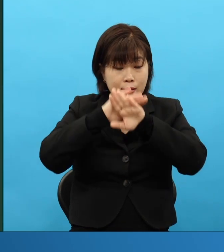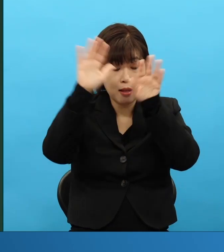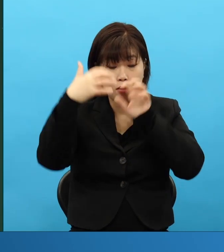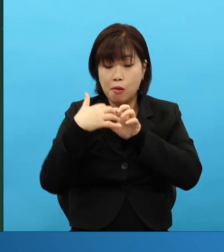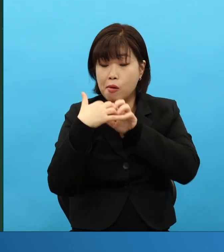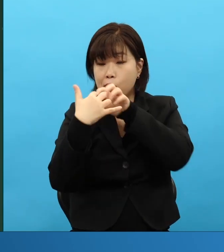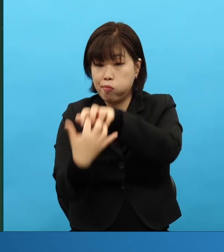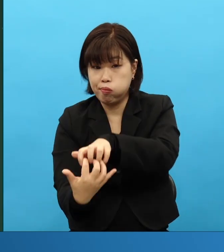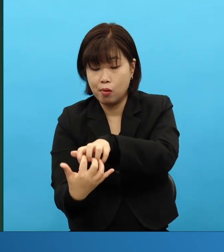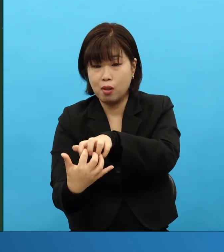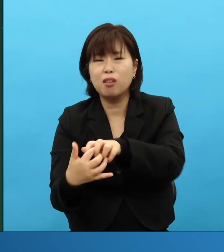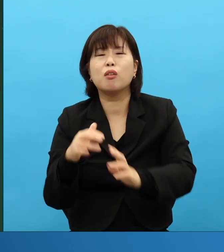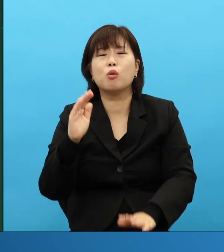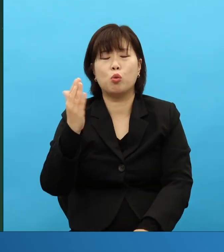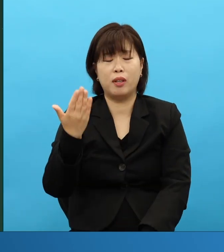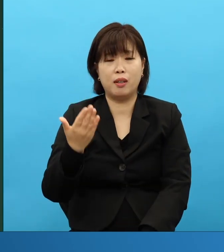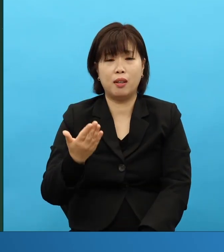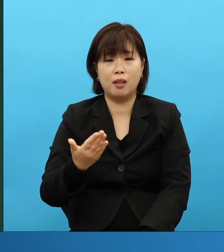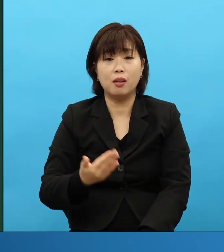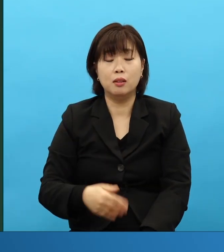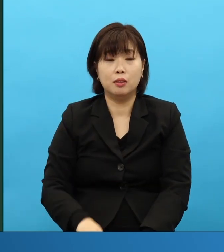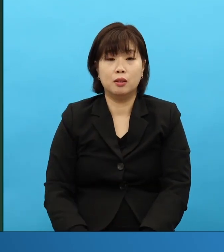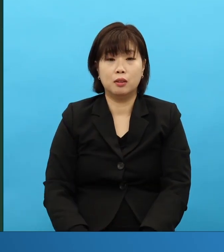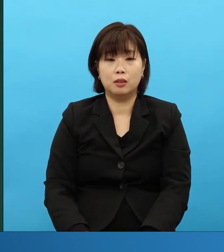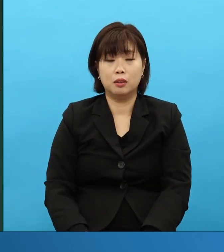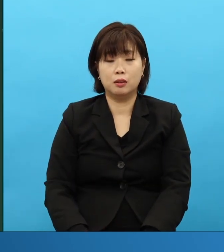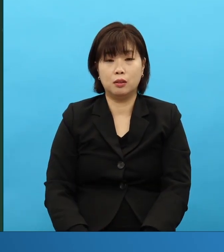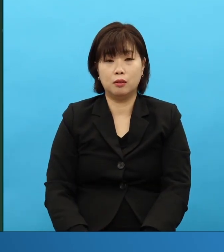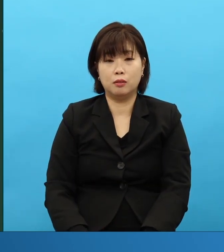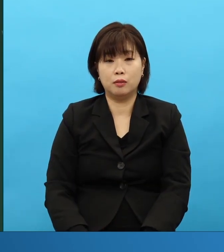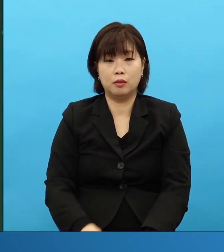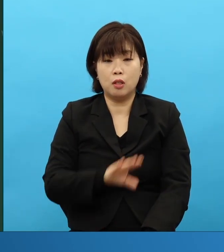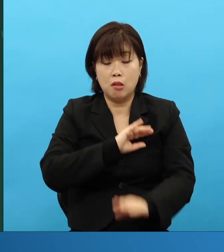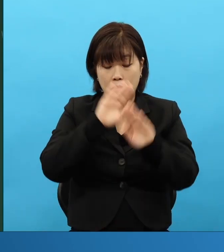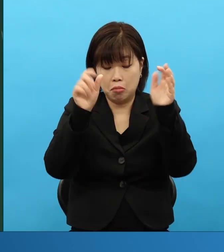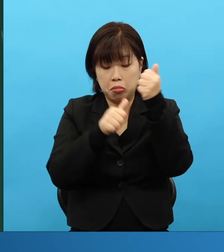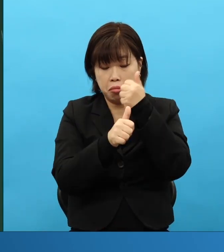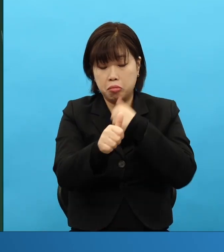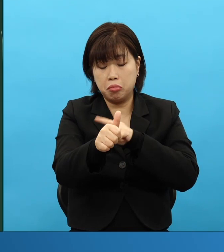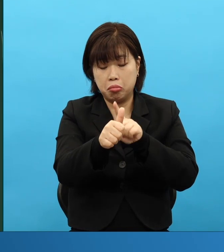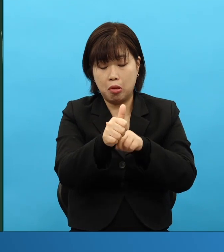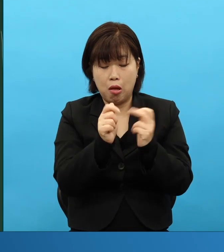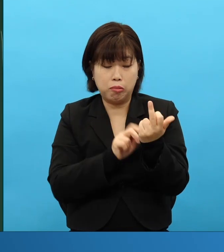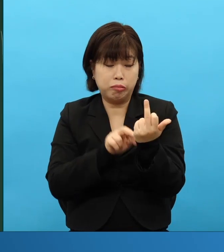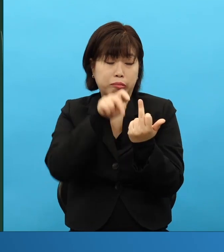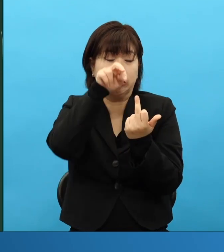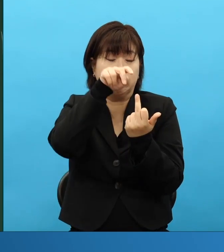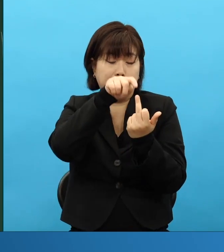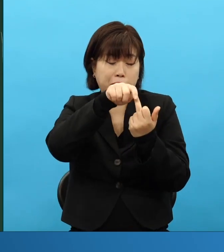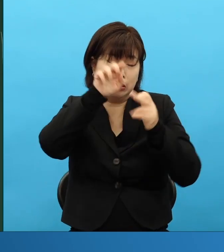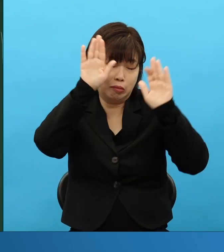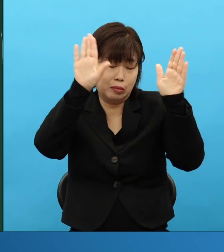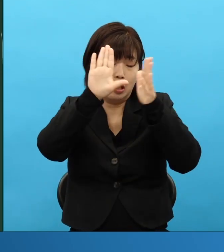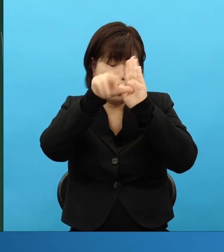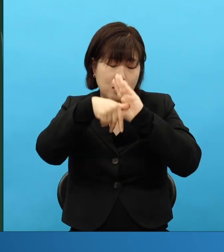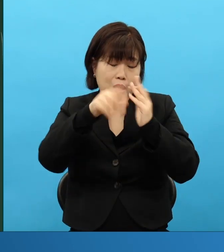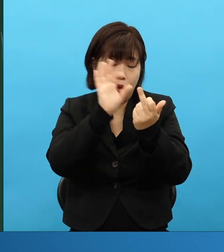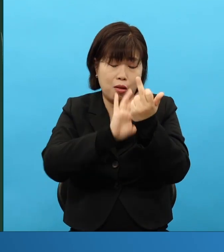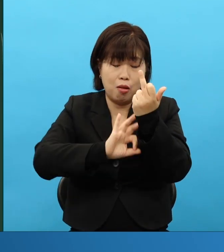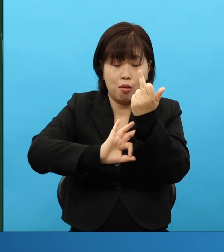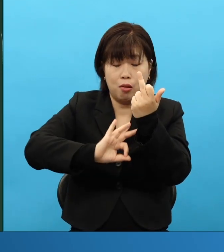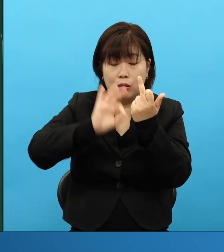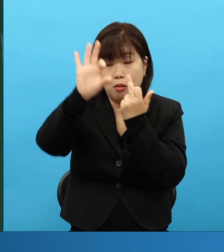Moody Institute actually 그때가 confirmed 내가 that. 대학생 때요. That's when I was a college 내 student. 대학생 때 무디 과학원에서 지구가 그렇게